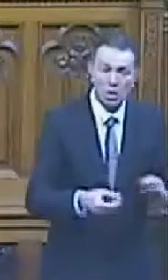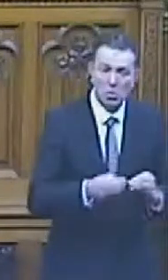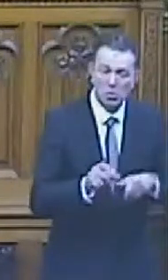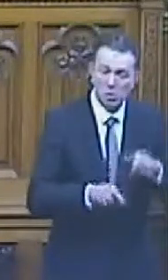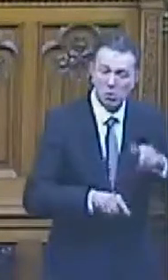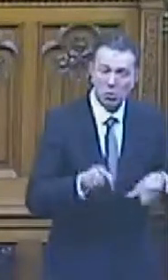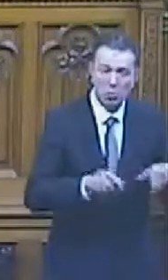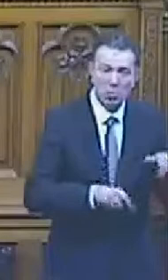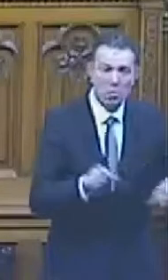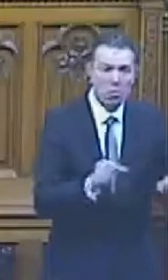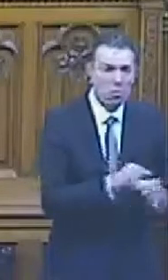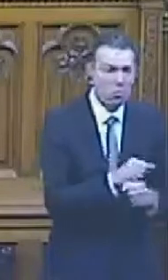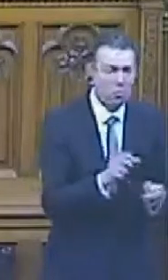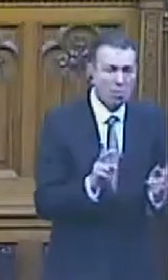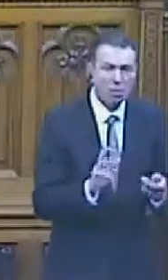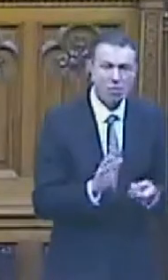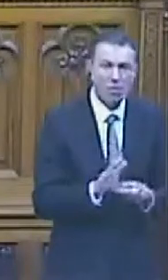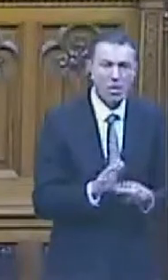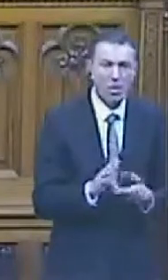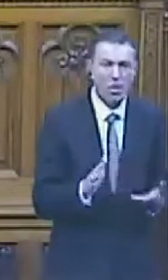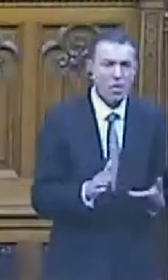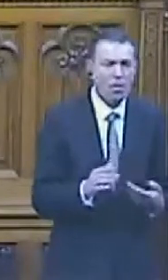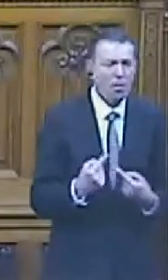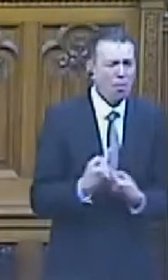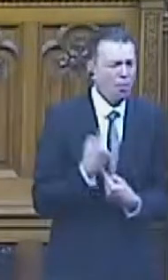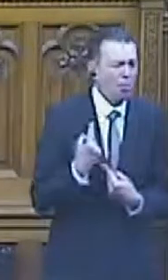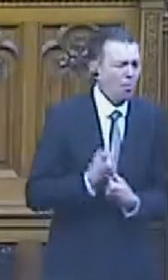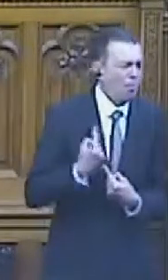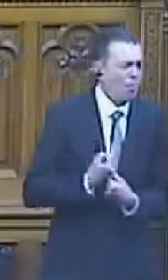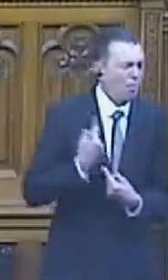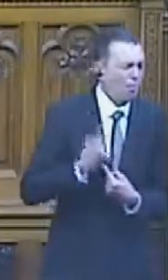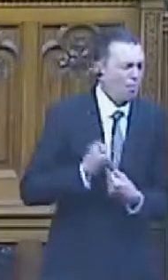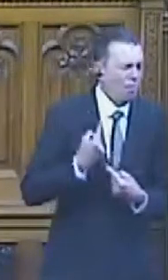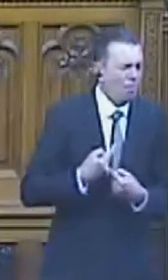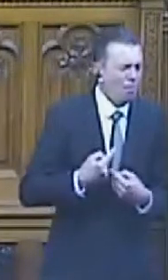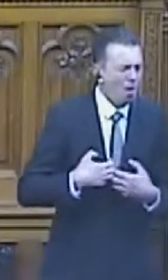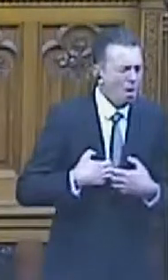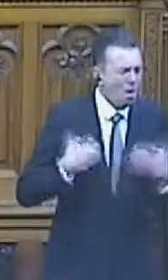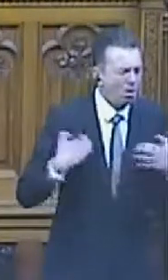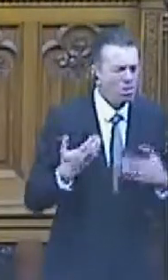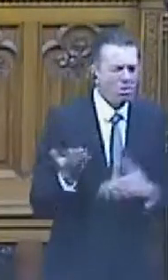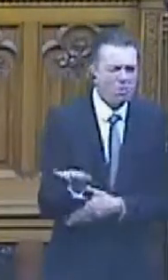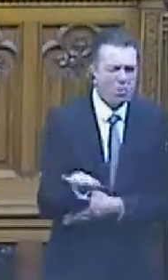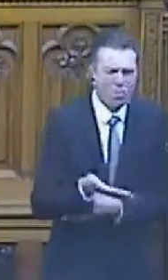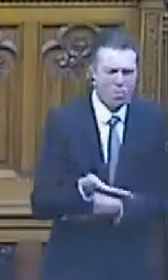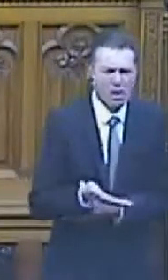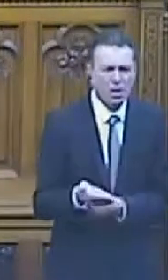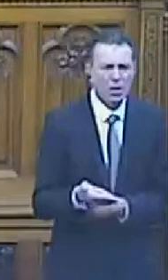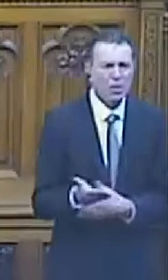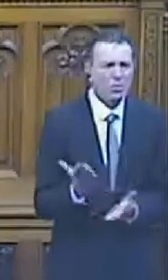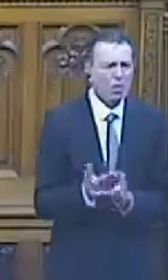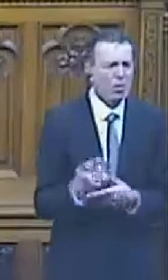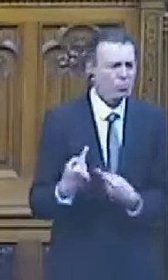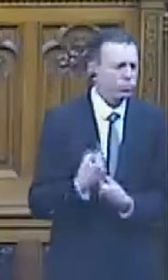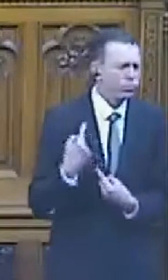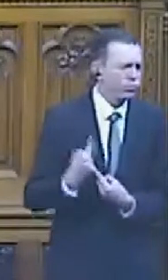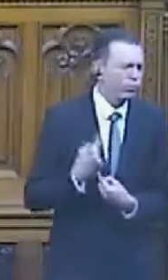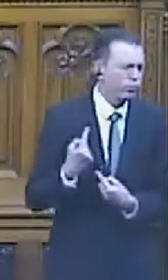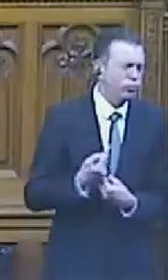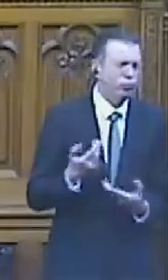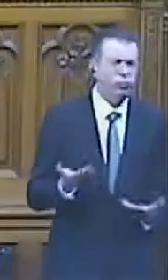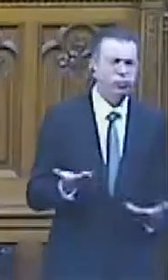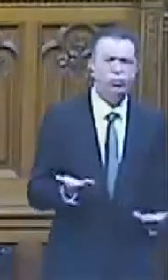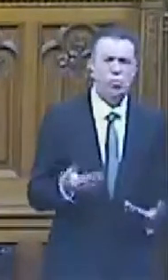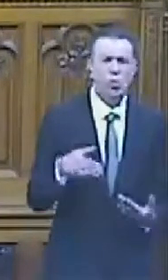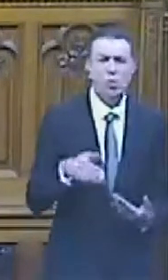Geschäftsleuten, weil es mittlerweile zu einer Plage geworden ist, das aggressive Betteln. Es ist zu einer Plage geworden und man muss